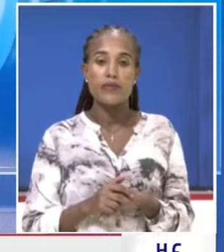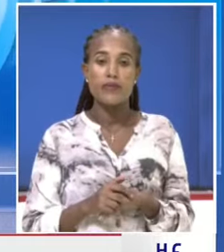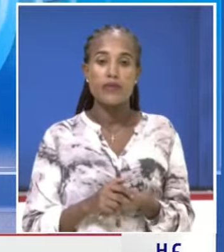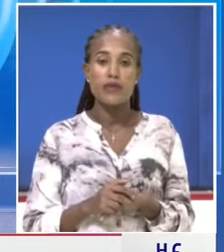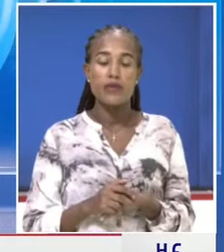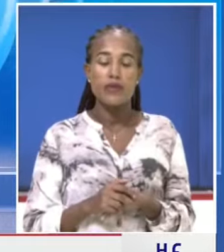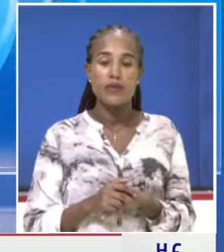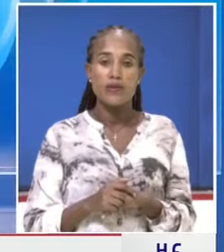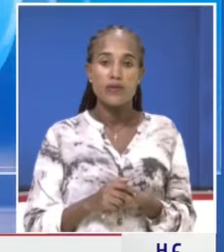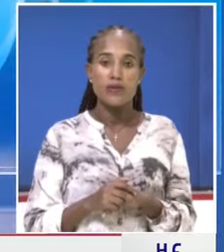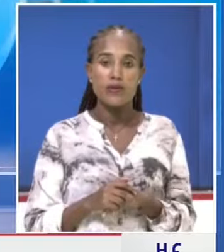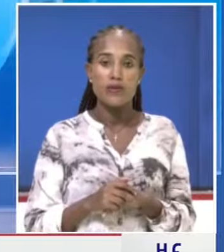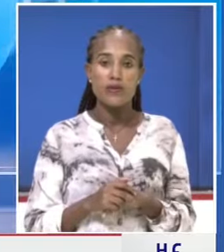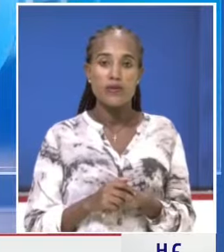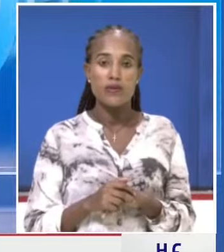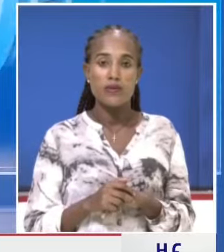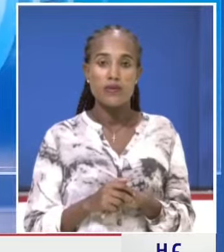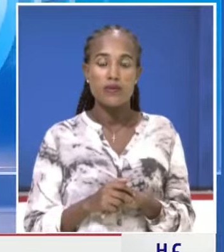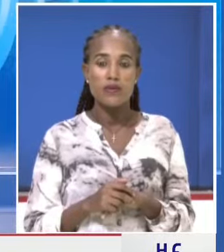የእነዚህ